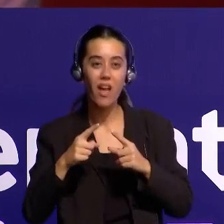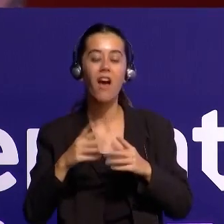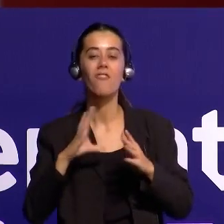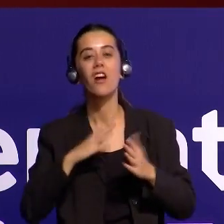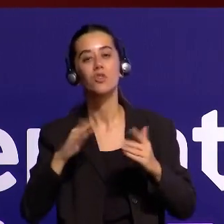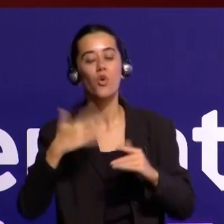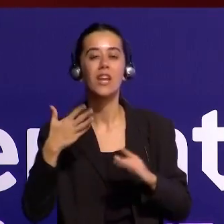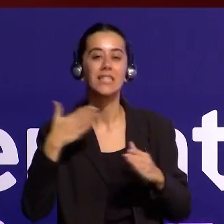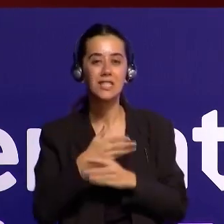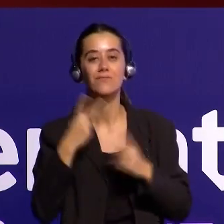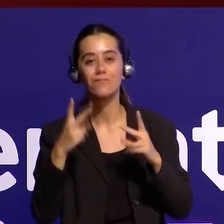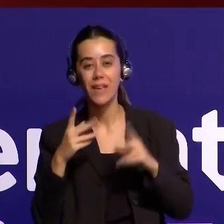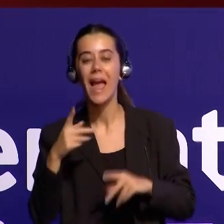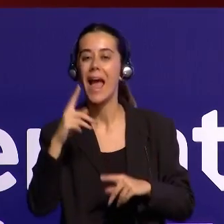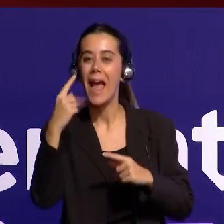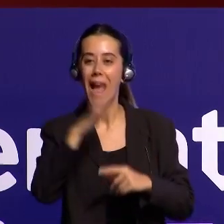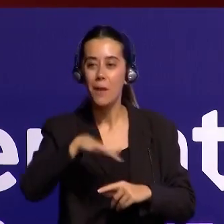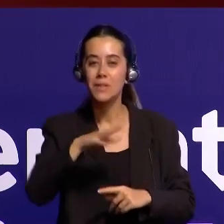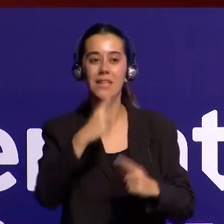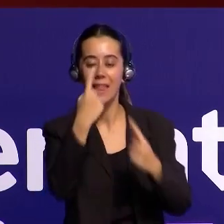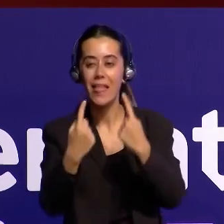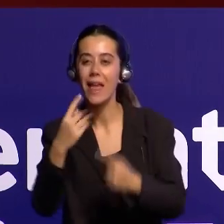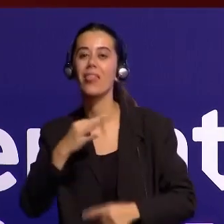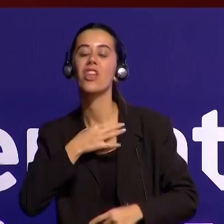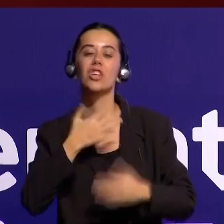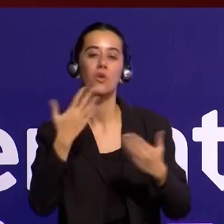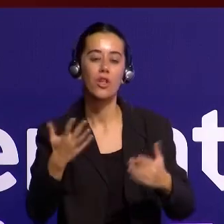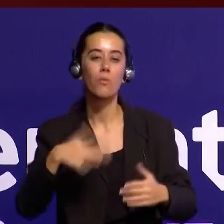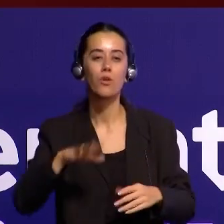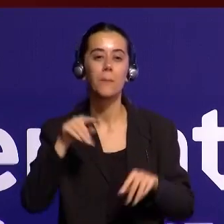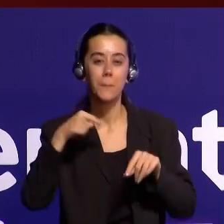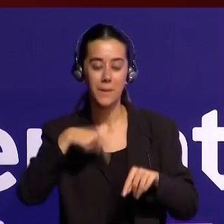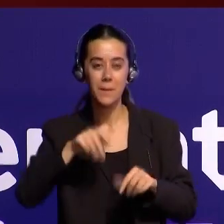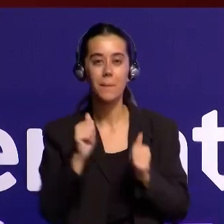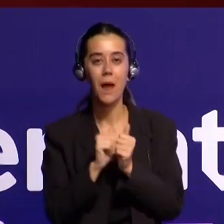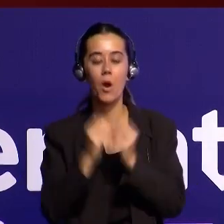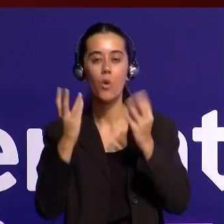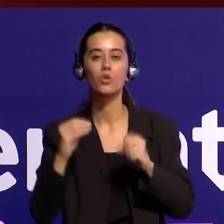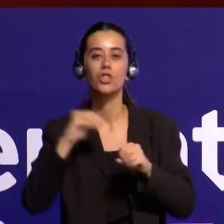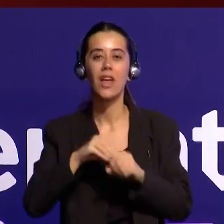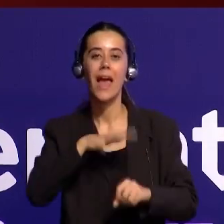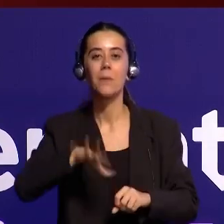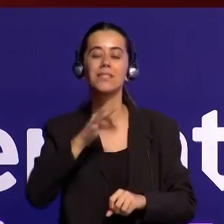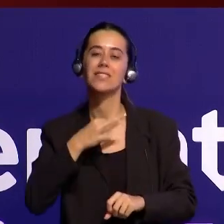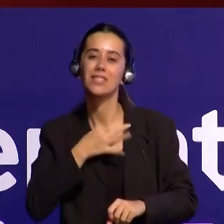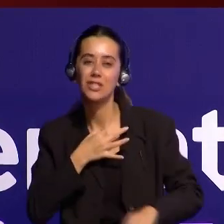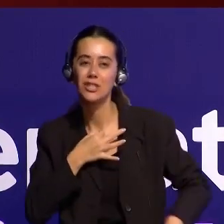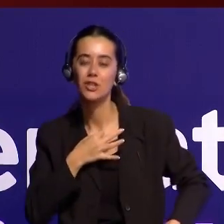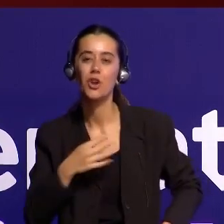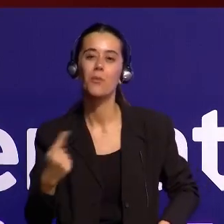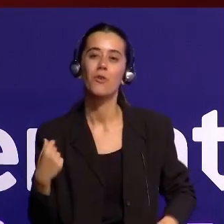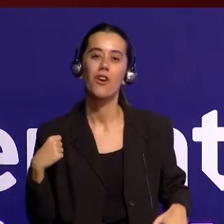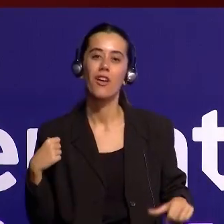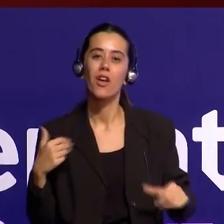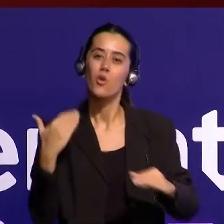Hepinize tek tek teşekkür etmek istiyorum. Burada bizimle gün boyu kaldığınız için ve hepinizden rica ediyorum geri